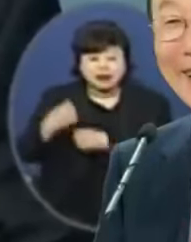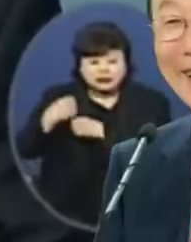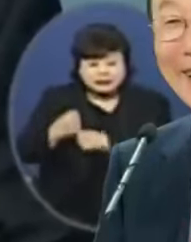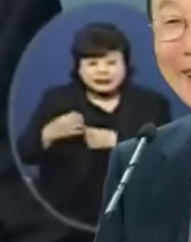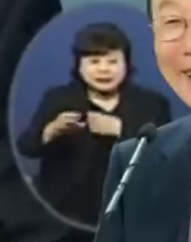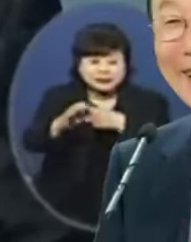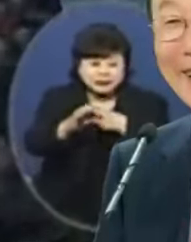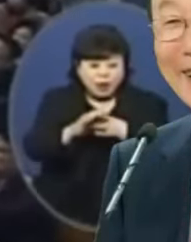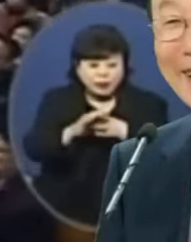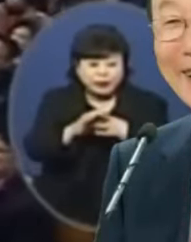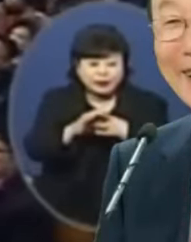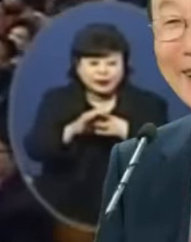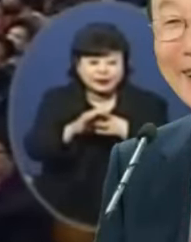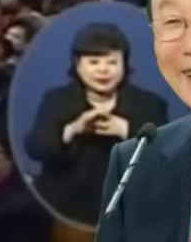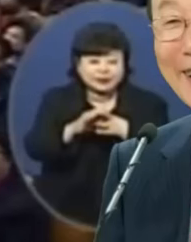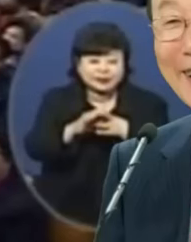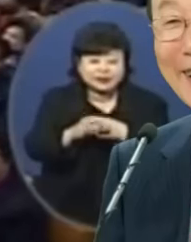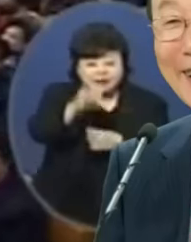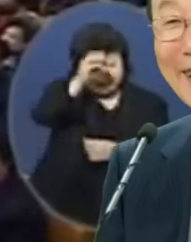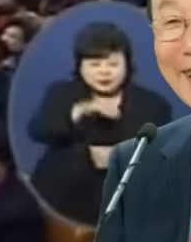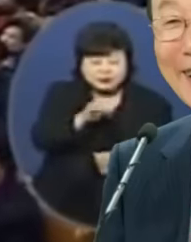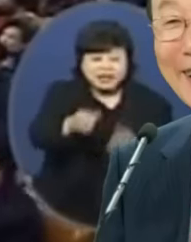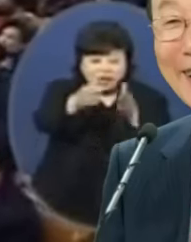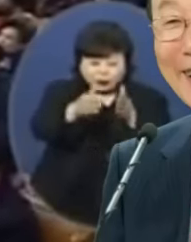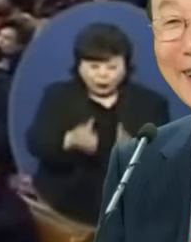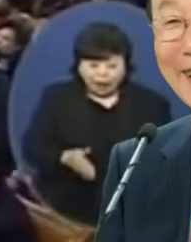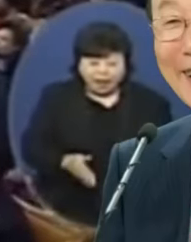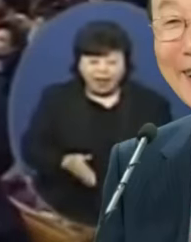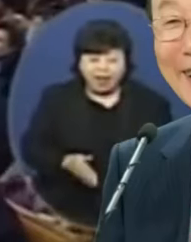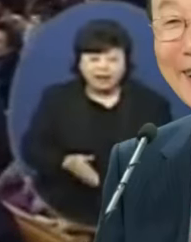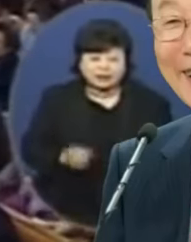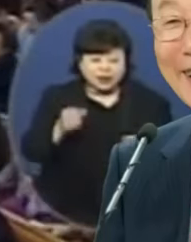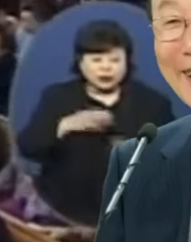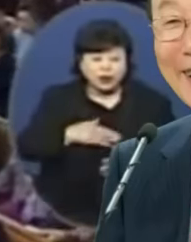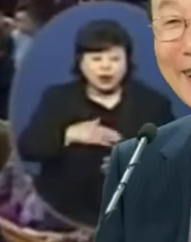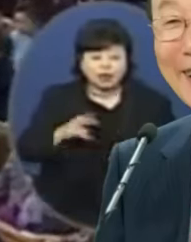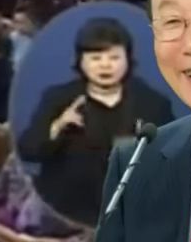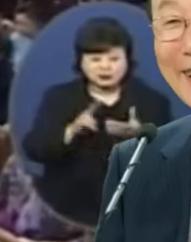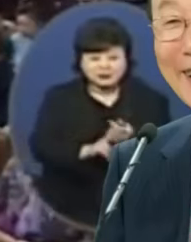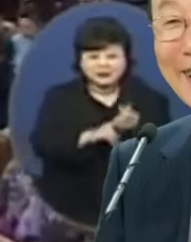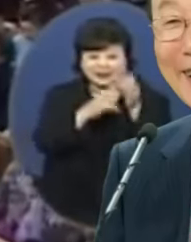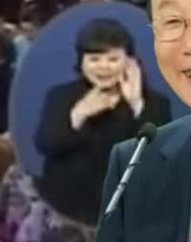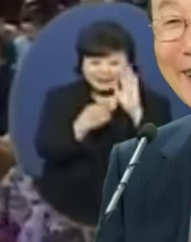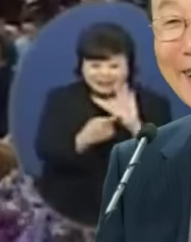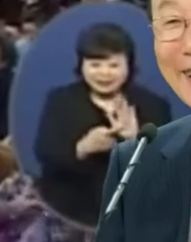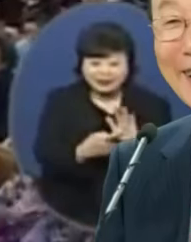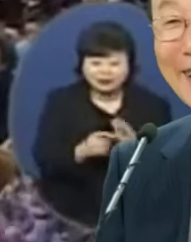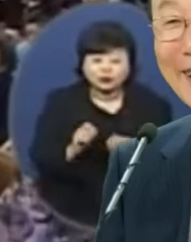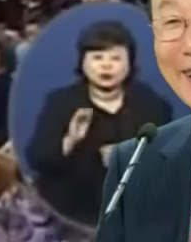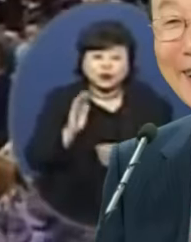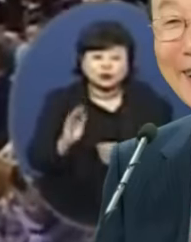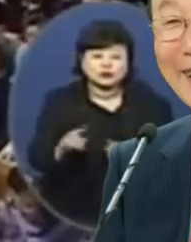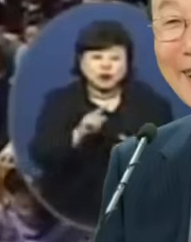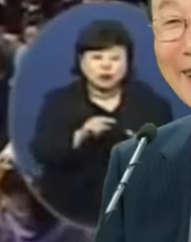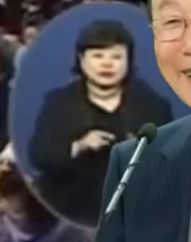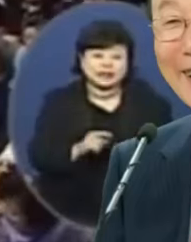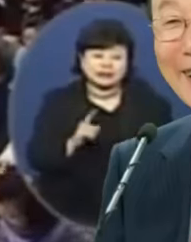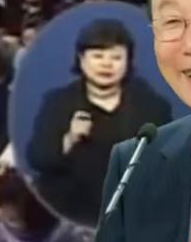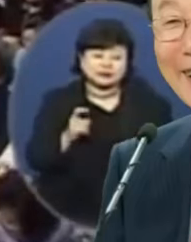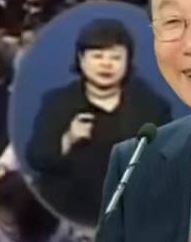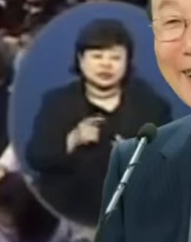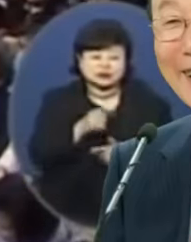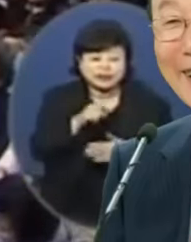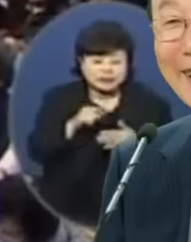짊어지면 그 십자가를 통해서 놀라운 역사가 일어나는 것입니다. 고린도후서 5장 11절에 누구든지 그리스도 안에